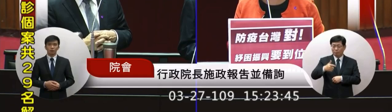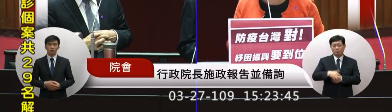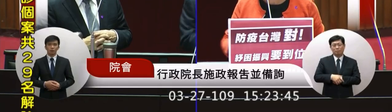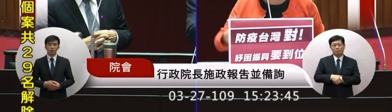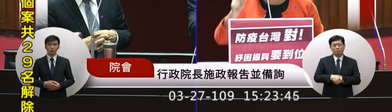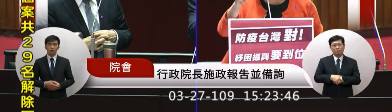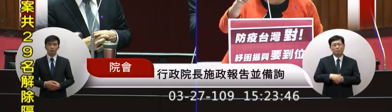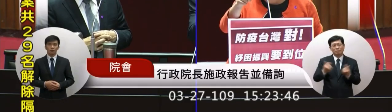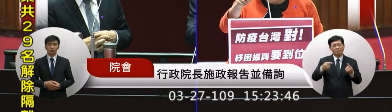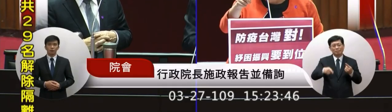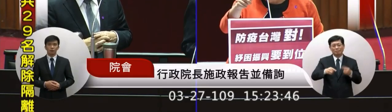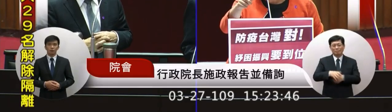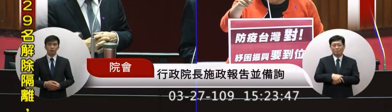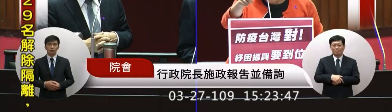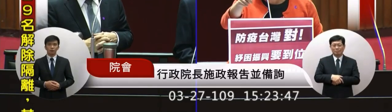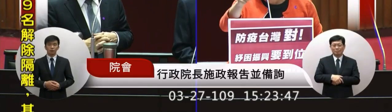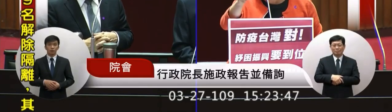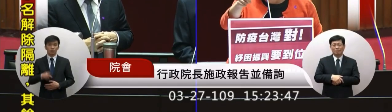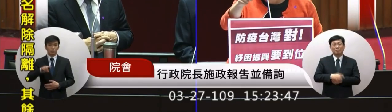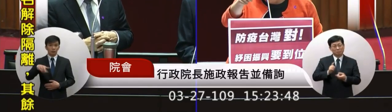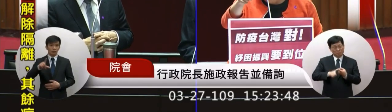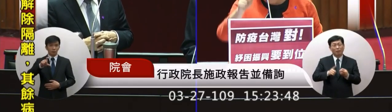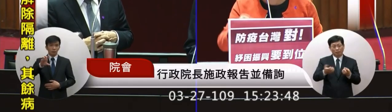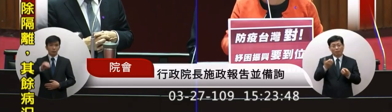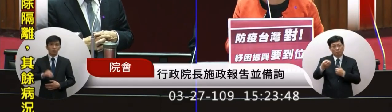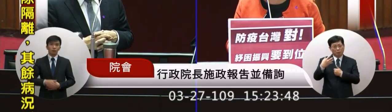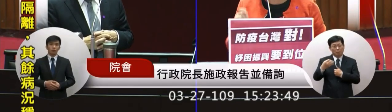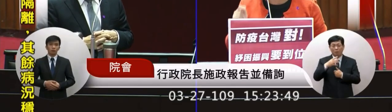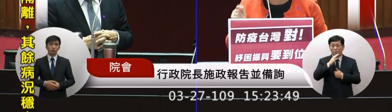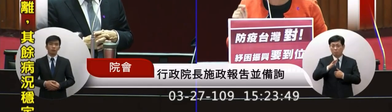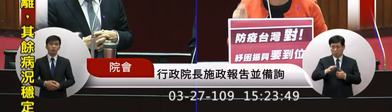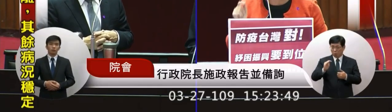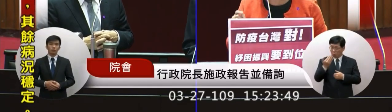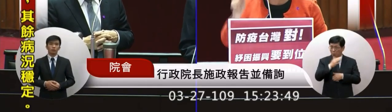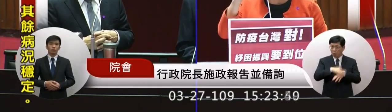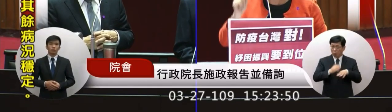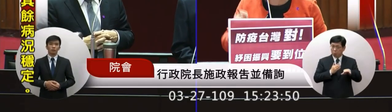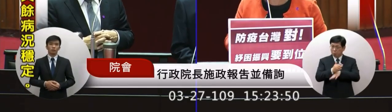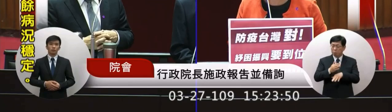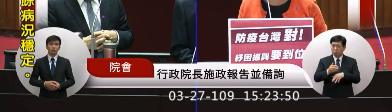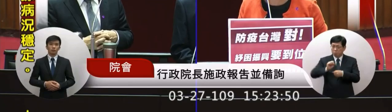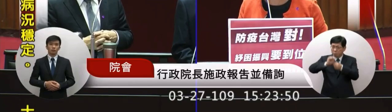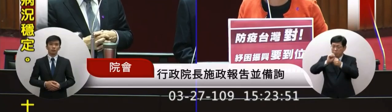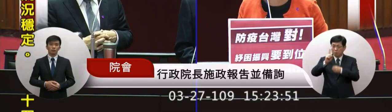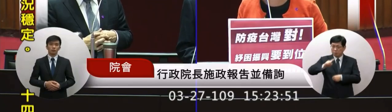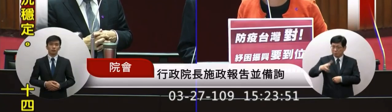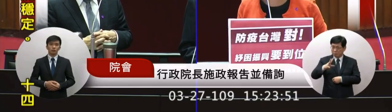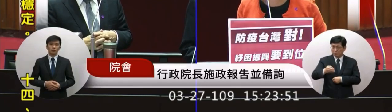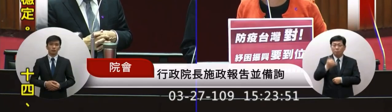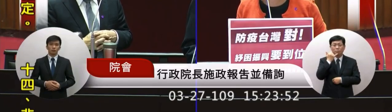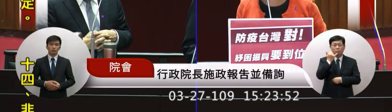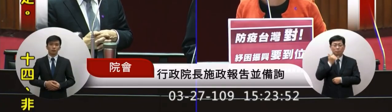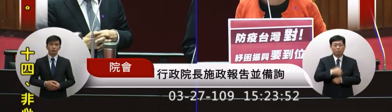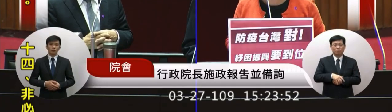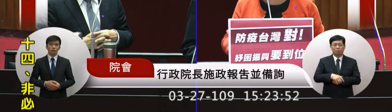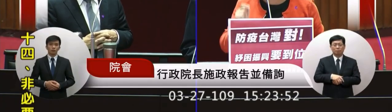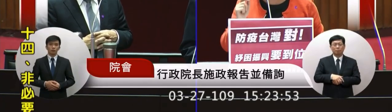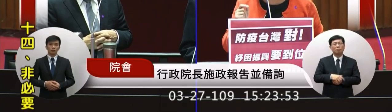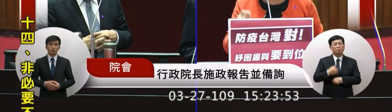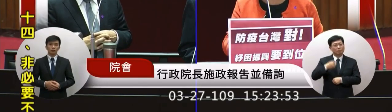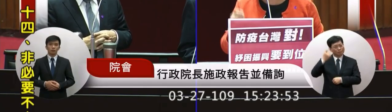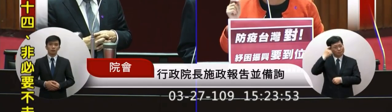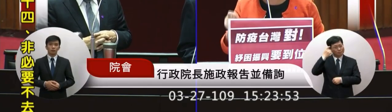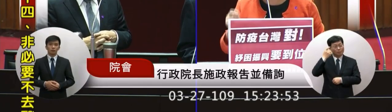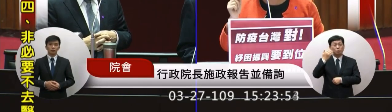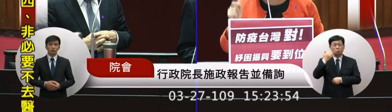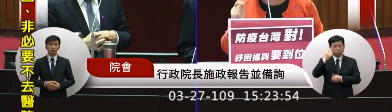12,600,12,260,000片嘛，哦， 那甚至1,260,000， 对呀，啊，你好多个供啊，甚至有时候还可以再多一点点，到了1,400,000片啊。那我的意思